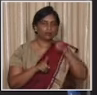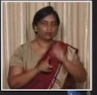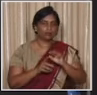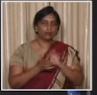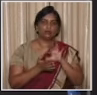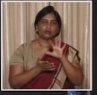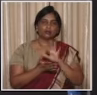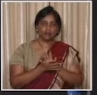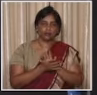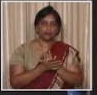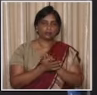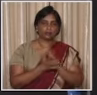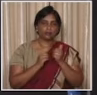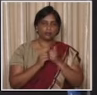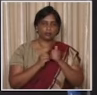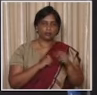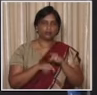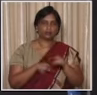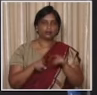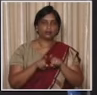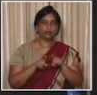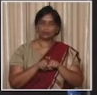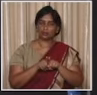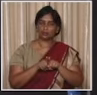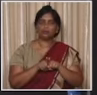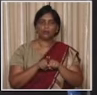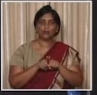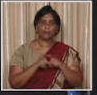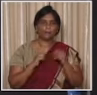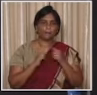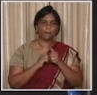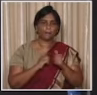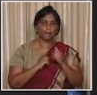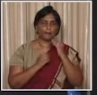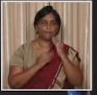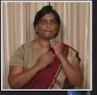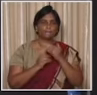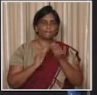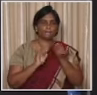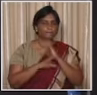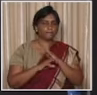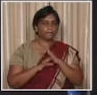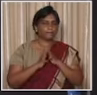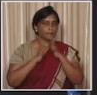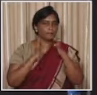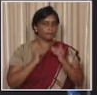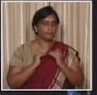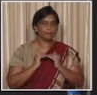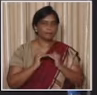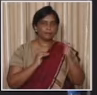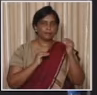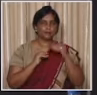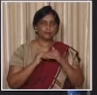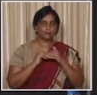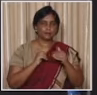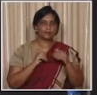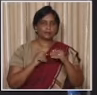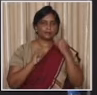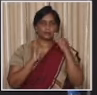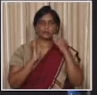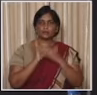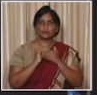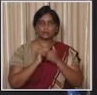ත්‍රිපෝෂ පිළිබඳව ඇෆ්ලොටොක්සින් අගය වැඩි කරන්න කියන එක. හැබැයි මාස